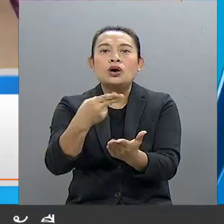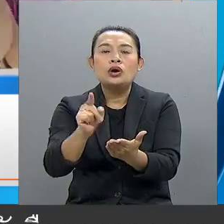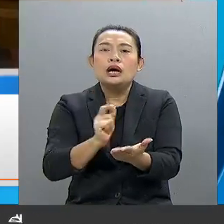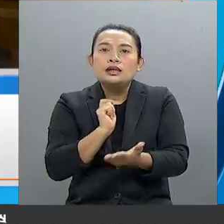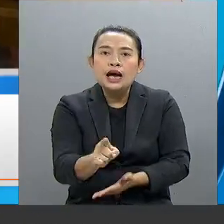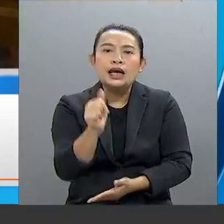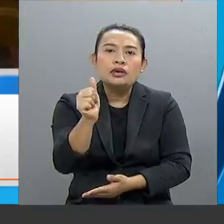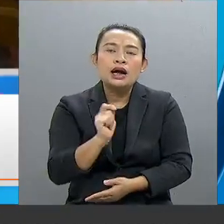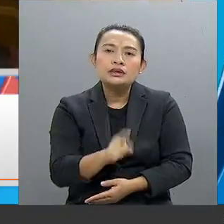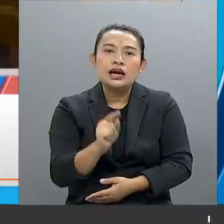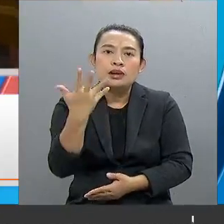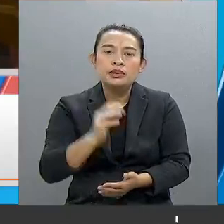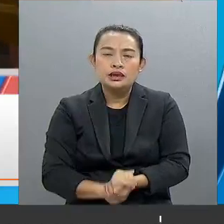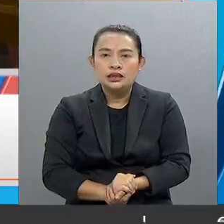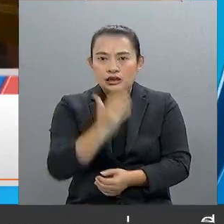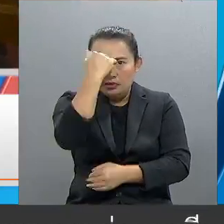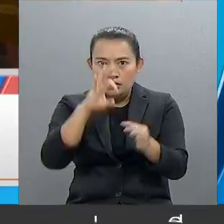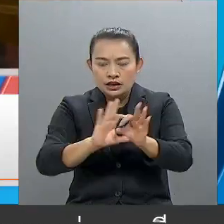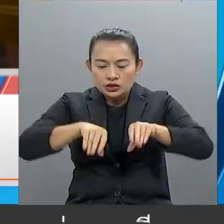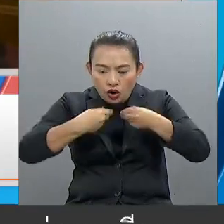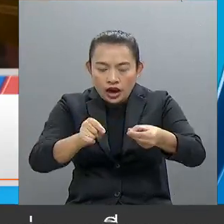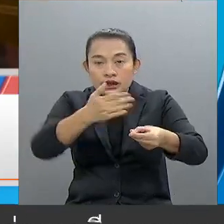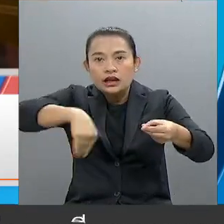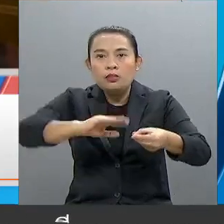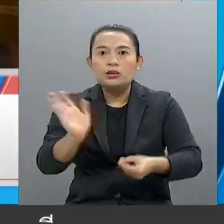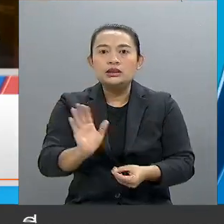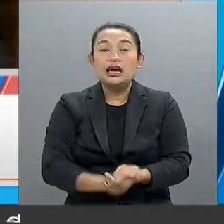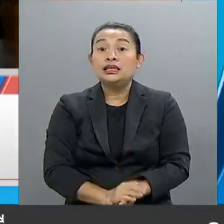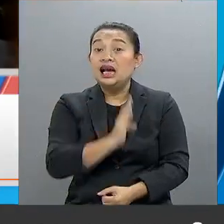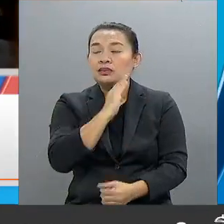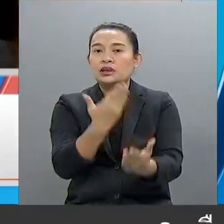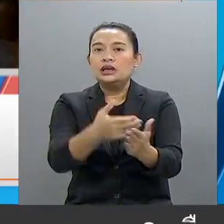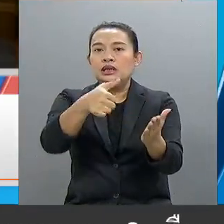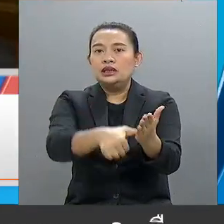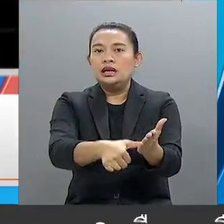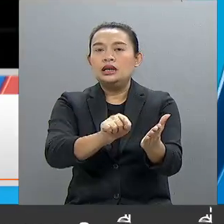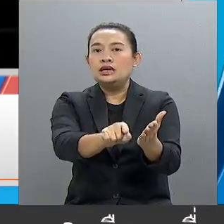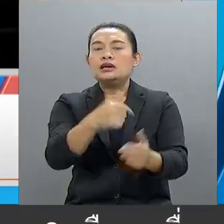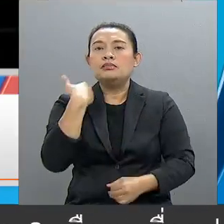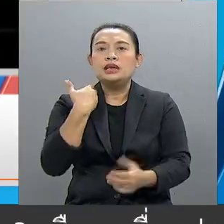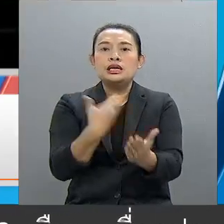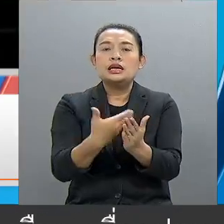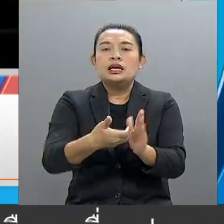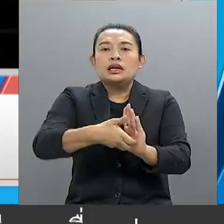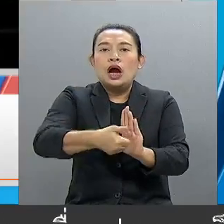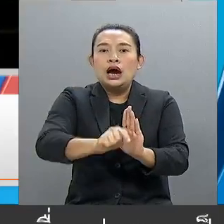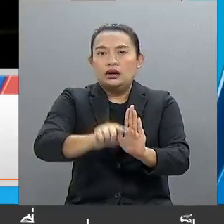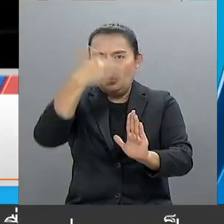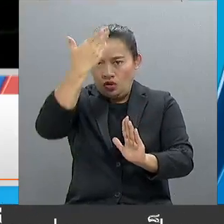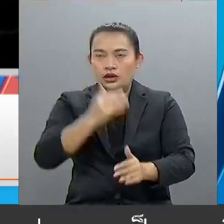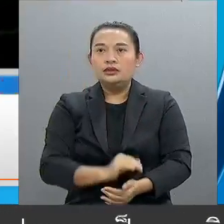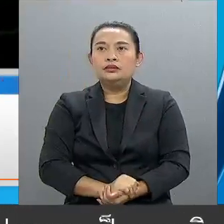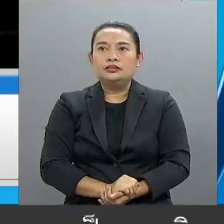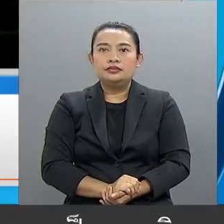ณฑ์ที่ว่าจะต้องให้ทุกคนนะครับถ้ามีหนี้อยู่สากลบางแห่งเขาจะหักเงินสงเคราะห์เนี่ยออกก่ อ นนะครับเพื่อลดภ